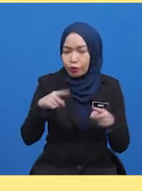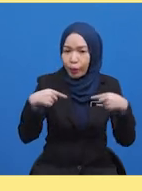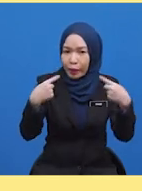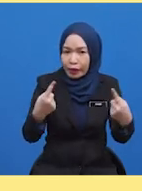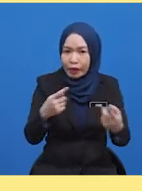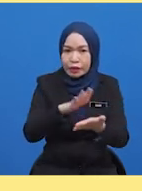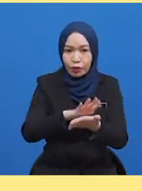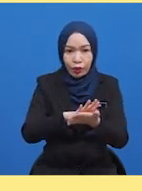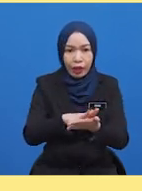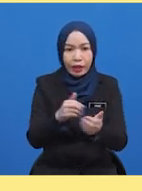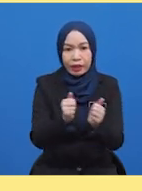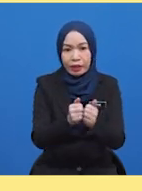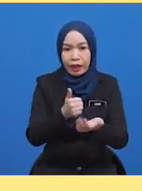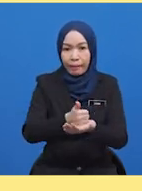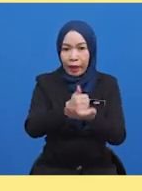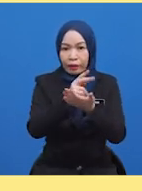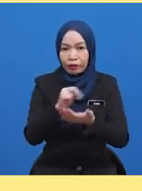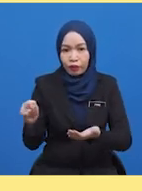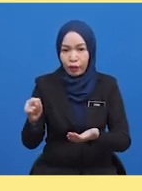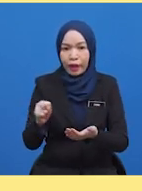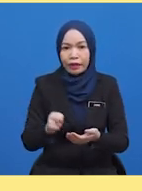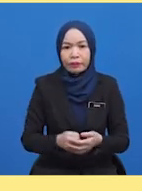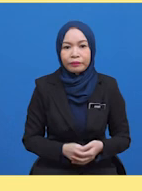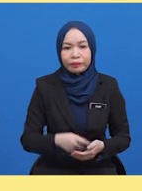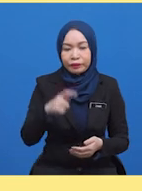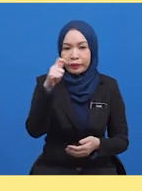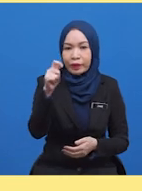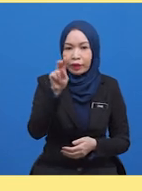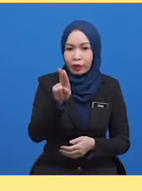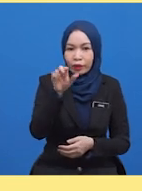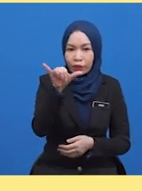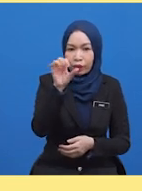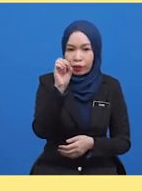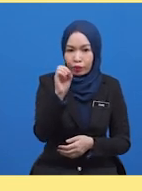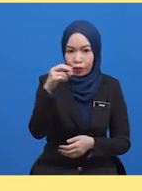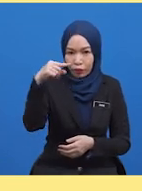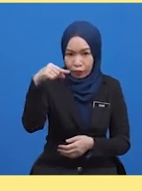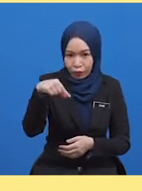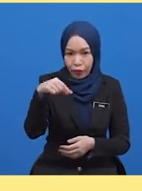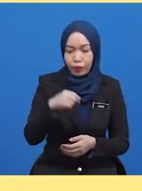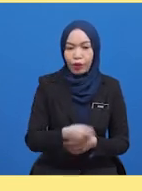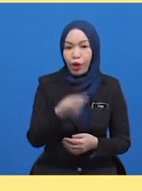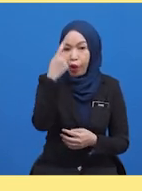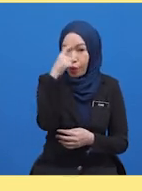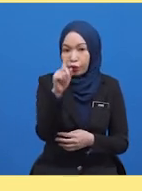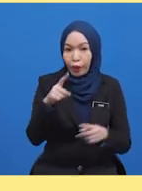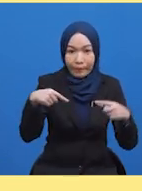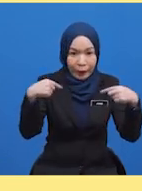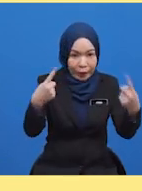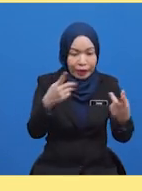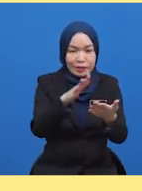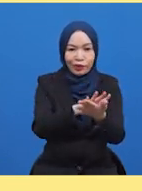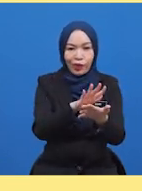kesekolah dengan bantuan tuyul yang digunakan sebagai kendaraan dalam menempuh jalan